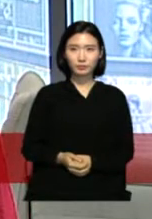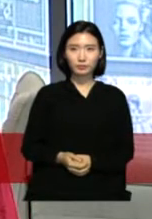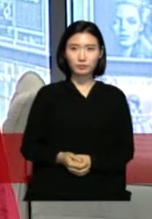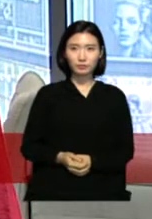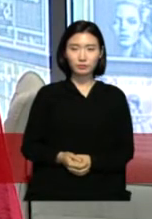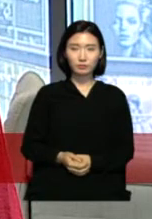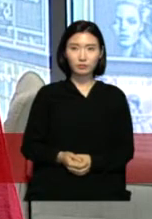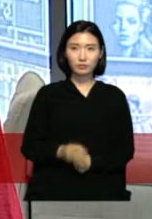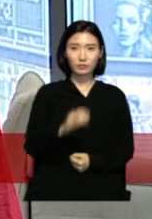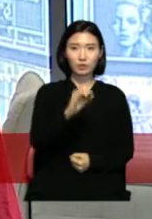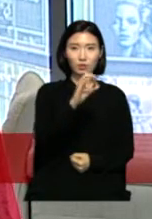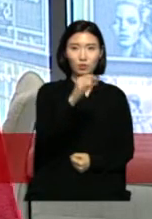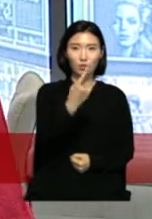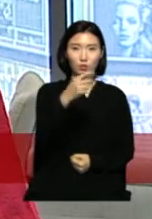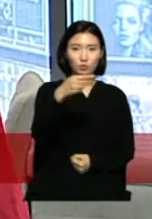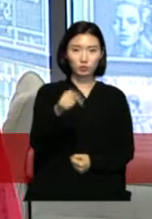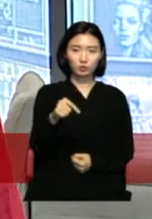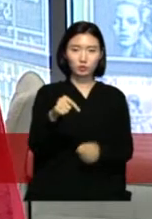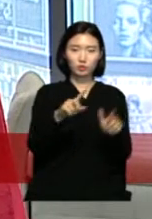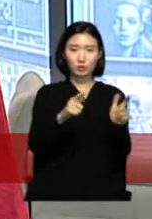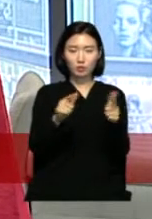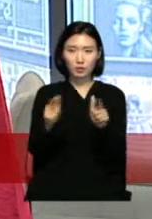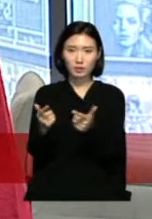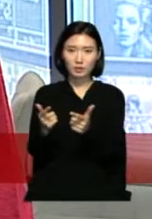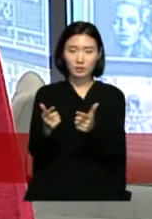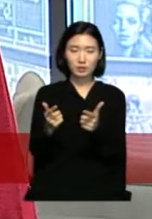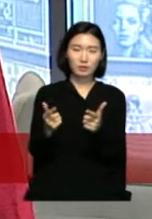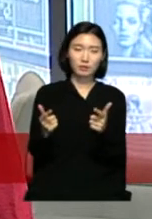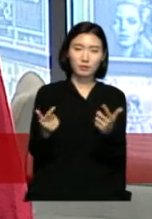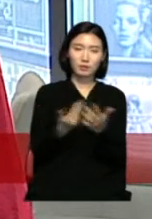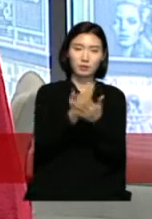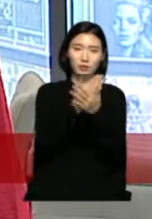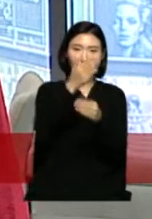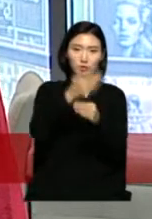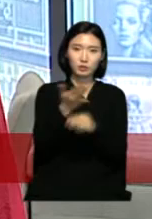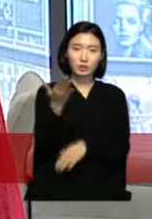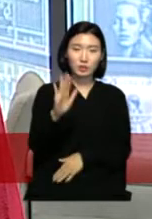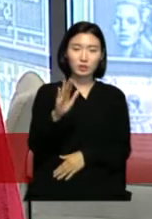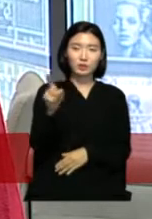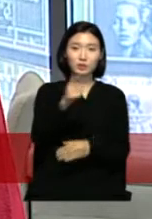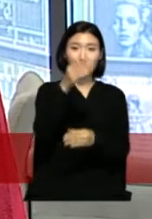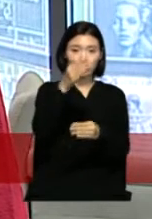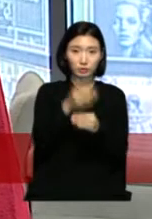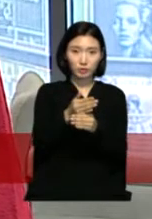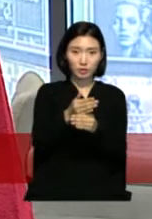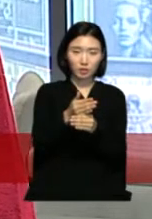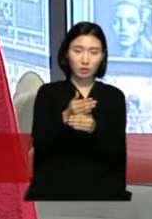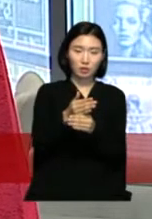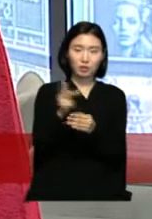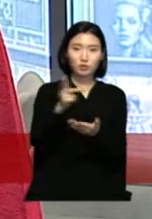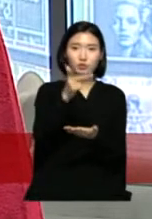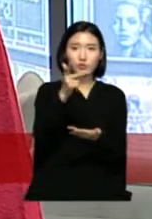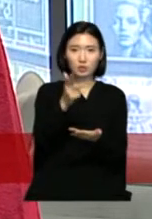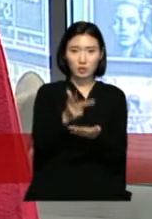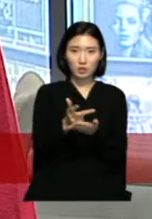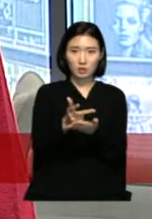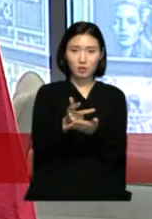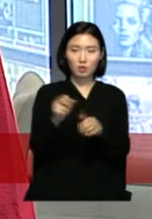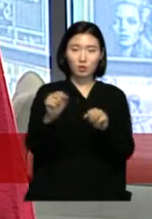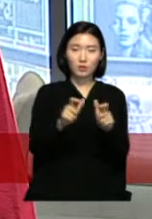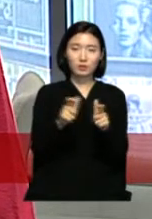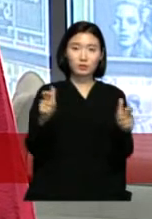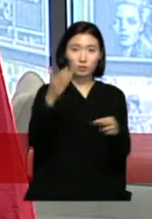하고 있거든요. 뭐 O2O 쪽 뭐 다양한 비즈니스 모델이 나오고 있는데 그중에 주차 관련 O2O 사업도 굉장히 활성화가 돼